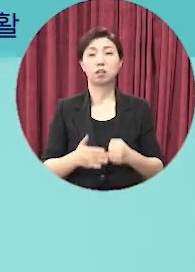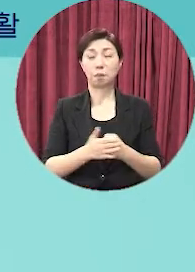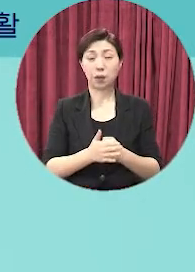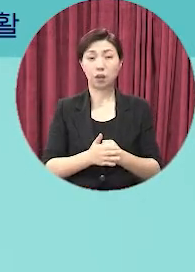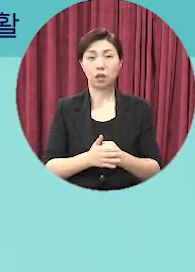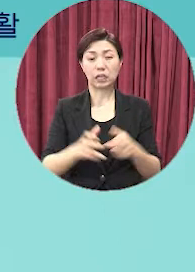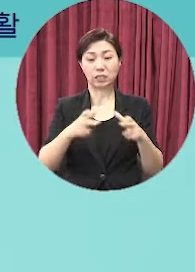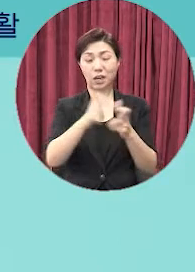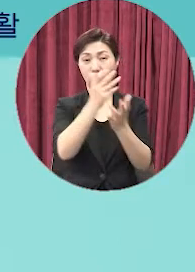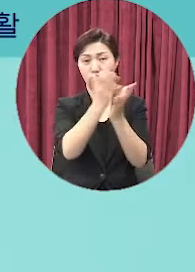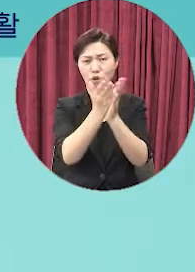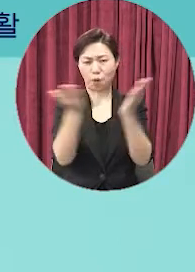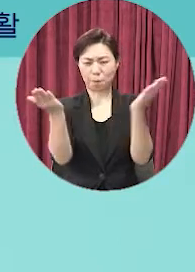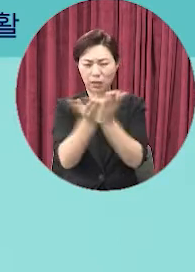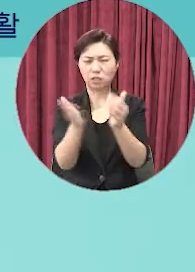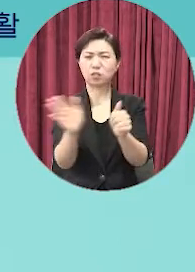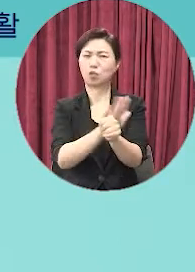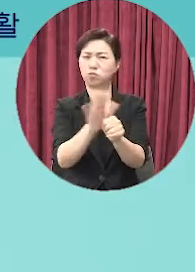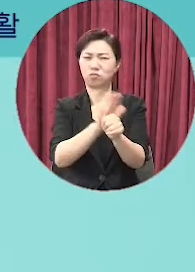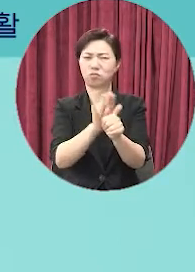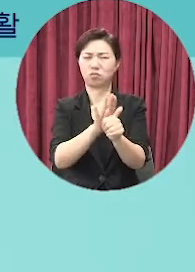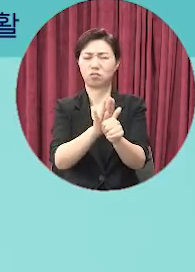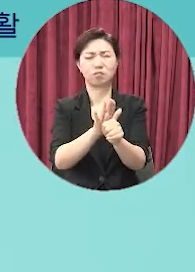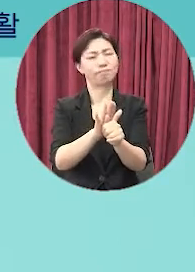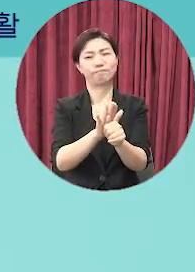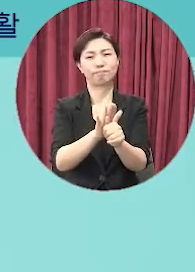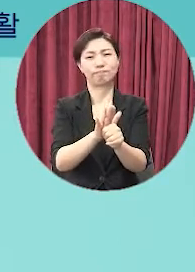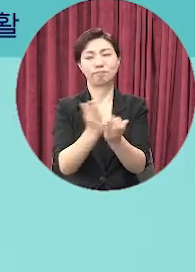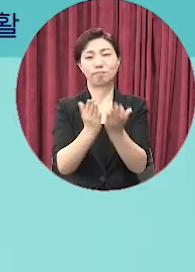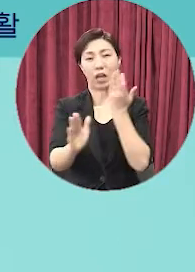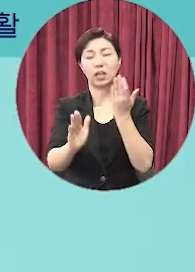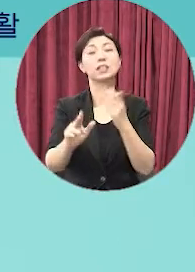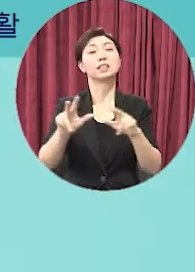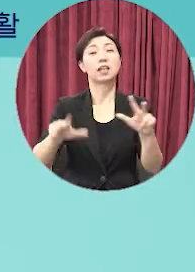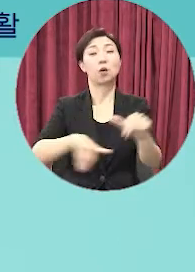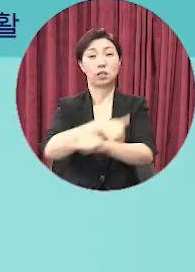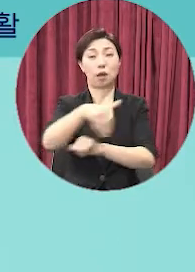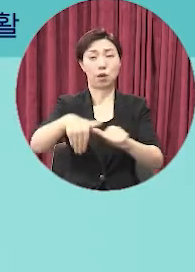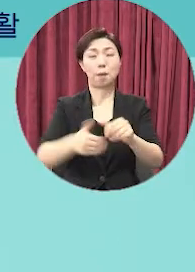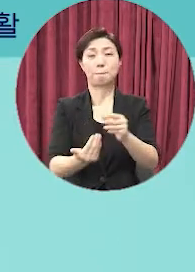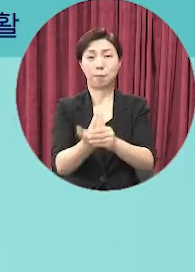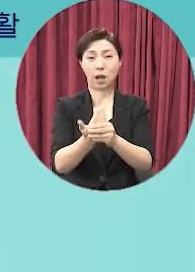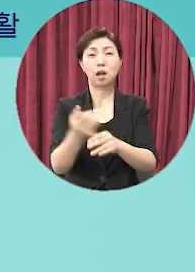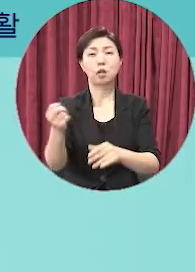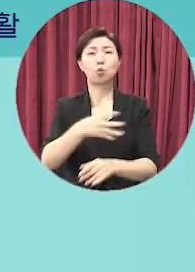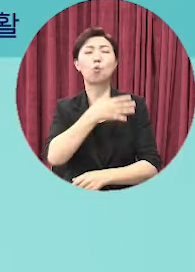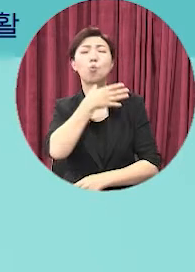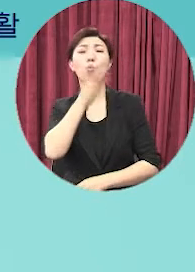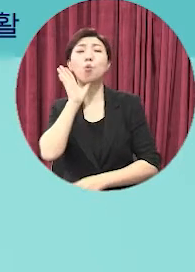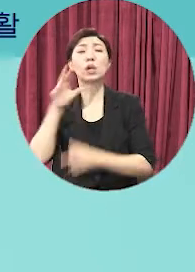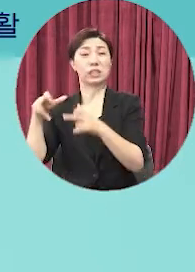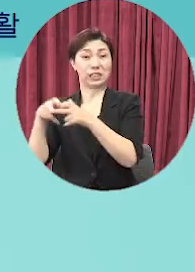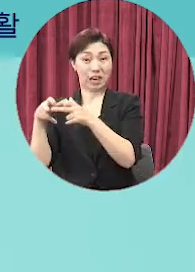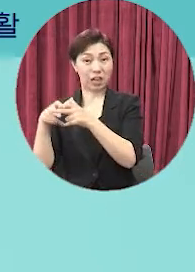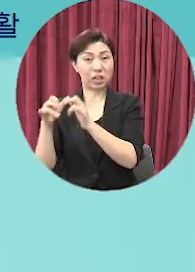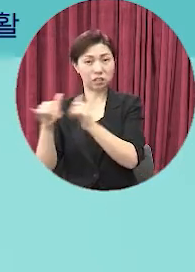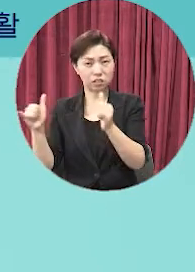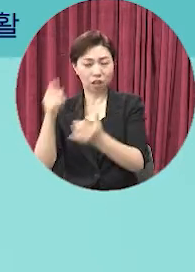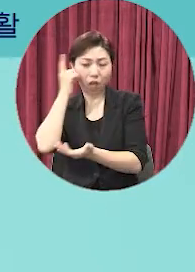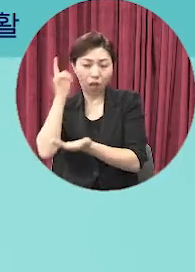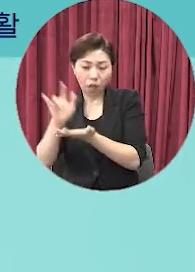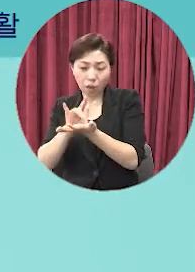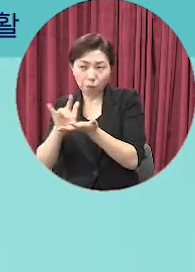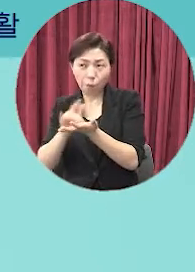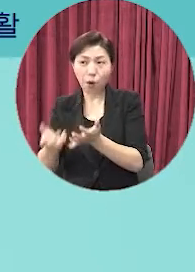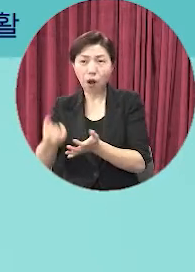적절하게 제공되기가 좀 어려웠다는 문제, 또 기기 활용에 있어서도 특히 인지저 또는 고령 장애인의 경우에 있어서는 스마트폰을 가지고